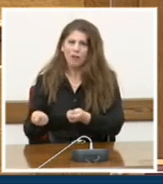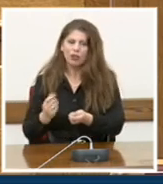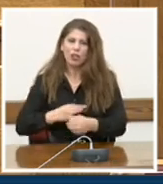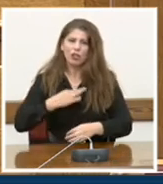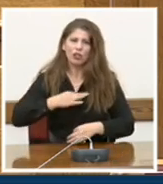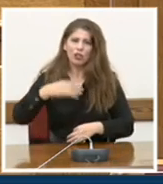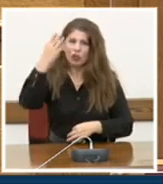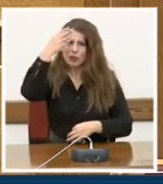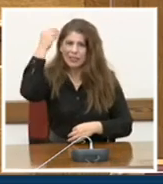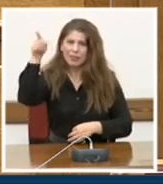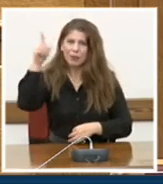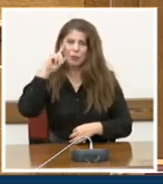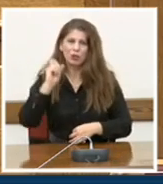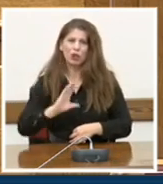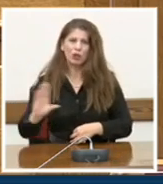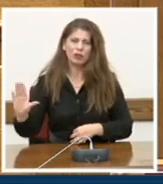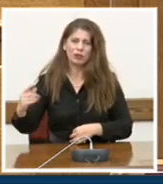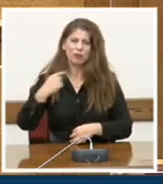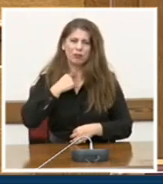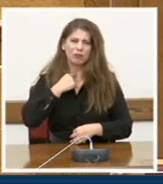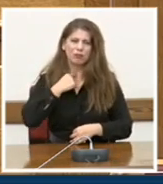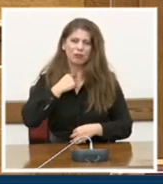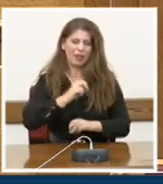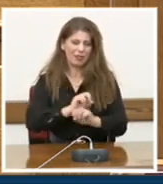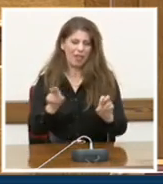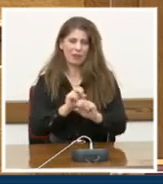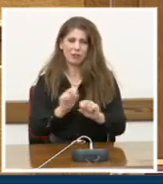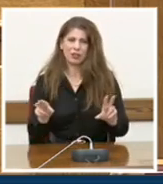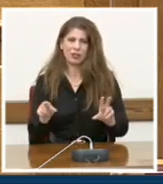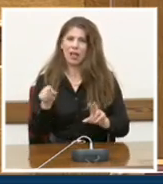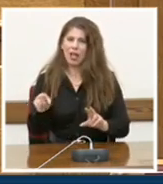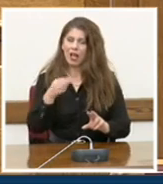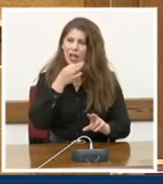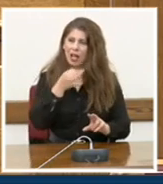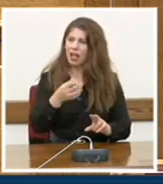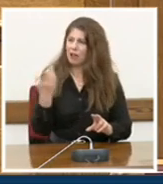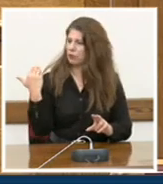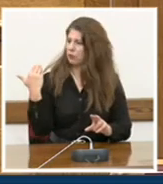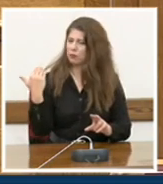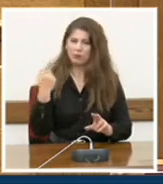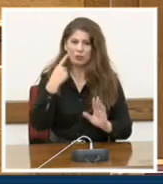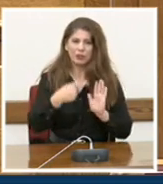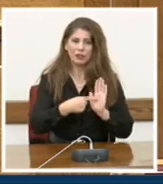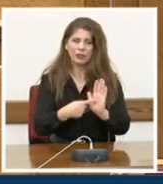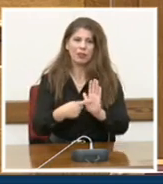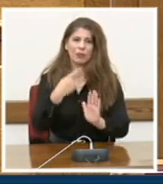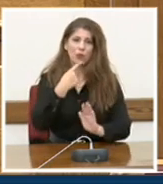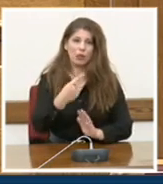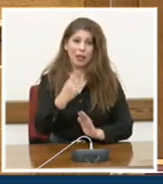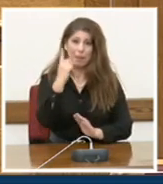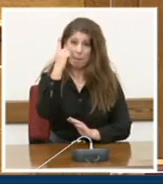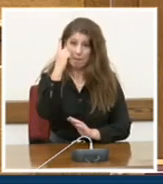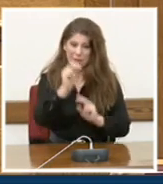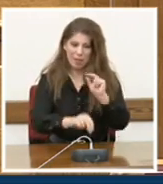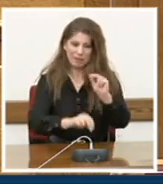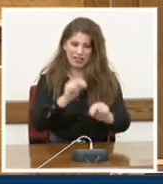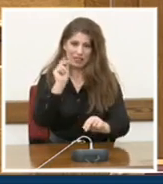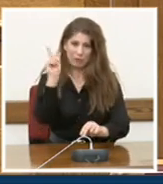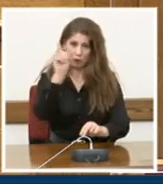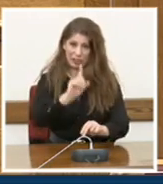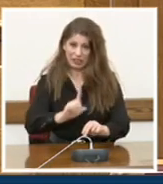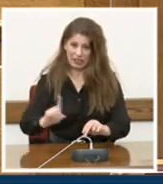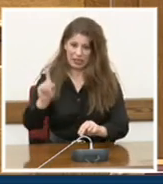όπως το γνωστό αποτυχημένο σποτάκι, αυτό που κυκλοφόρησε πρόσφατα, που λέει ότι με μια ψήφο την Κυριακή των